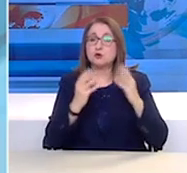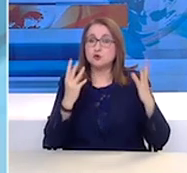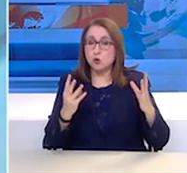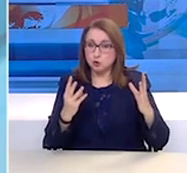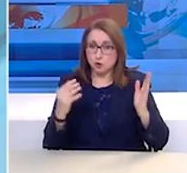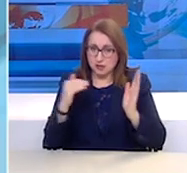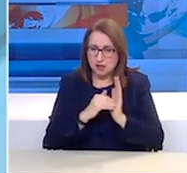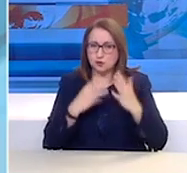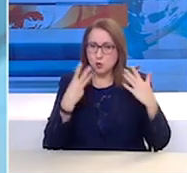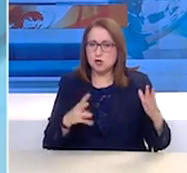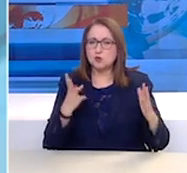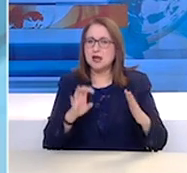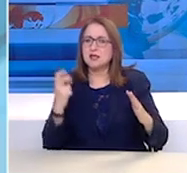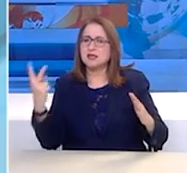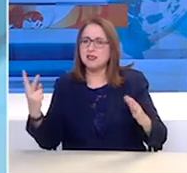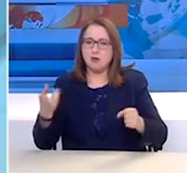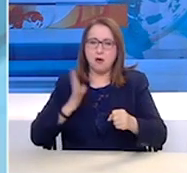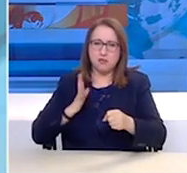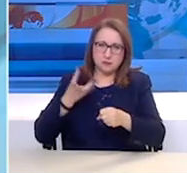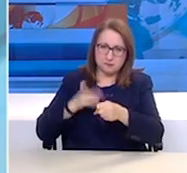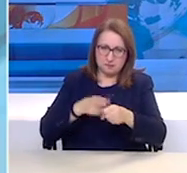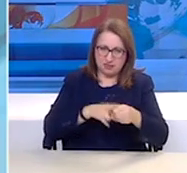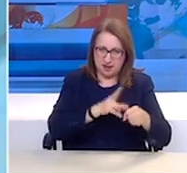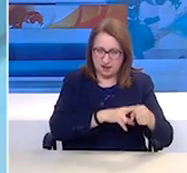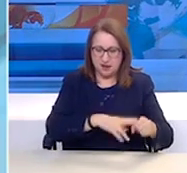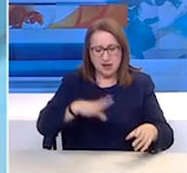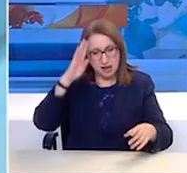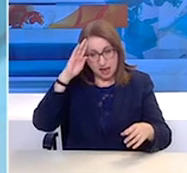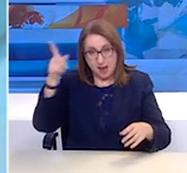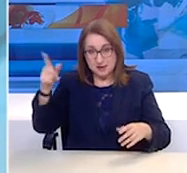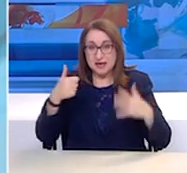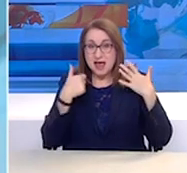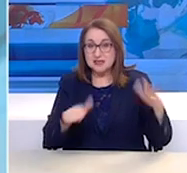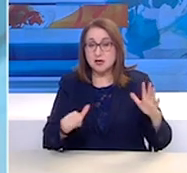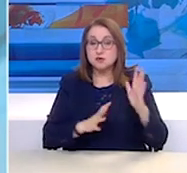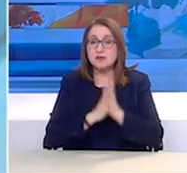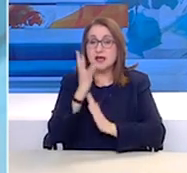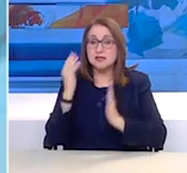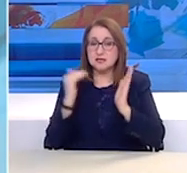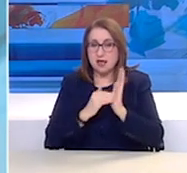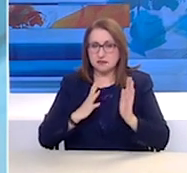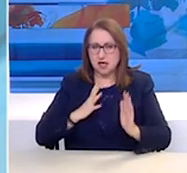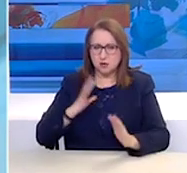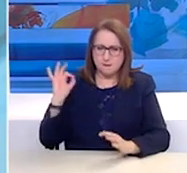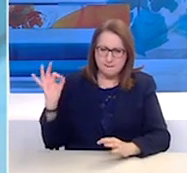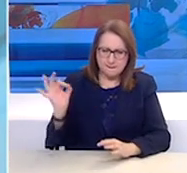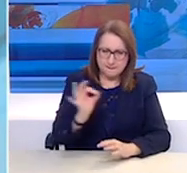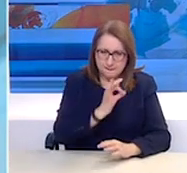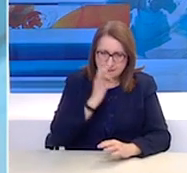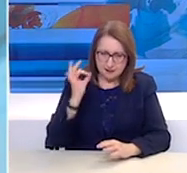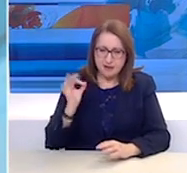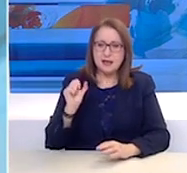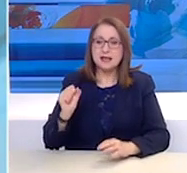128.892 θάνατοι. Οι ΗΠΑ καταγράφουν περισσότερες από 614.000 περιπτώσεις της νόσου και στις